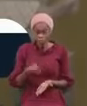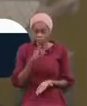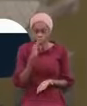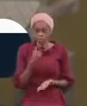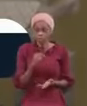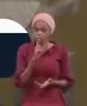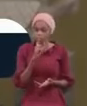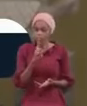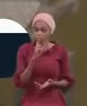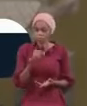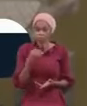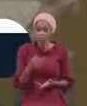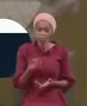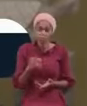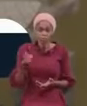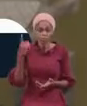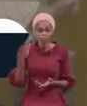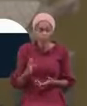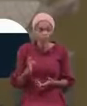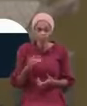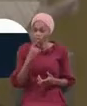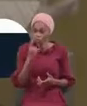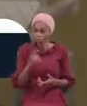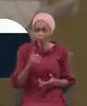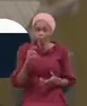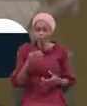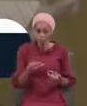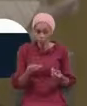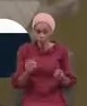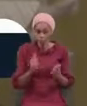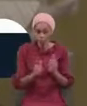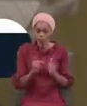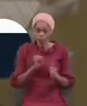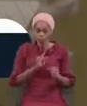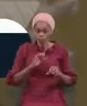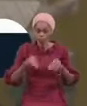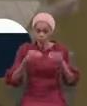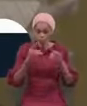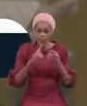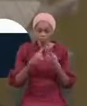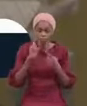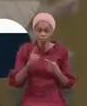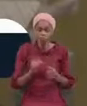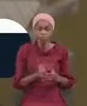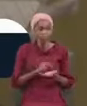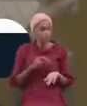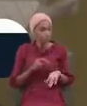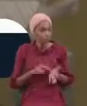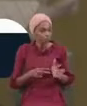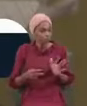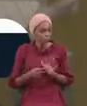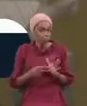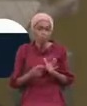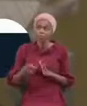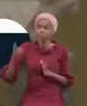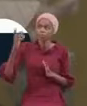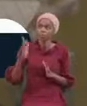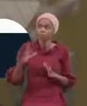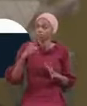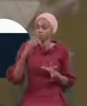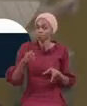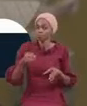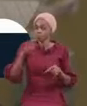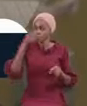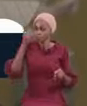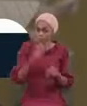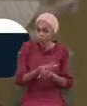dit c'est une assurance que lui qui a fait la promesse aux enfants d'Israël la terre promise il va les faire entrer